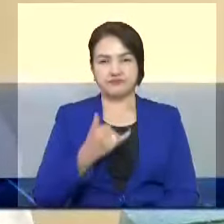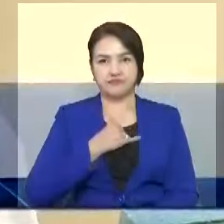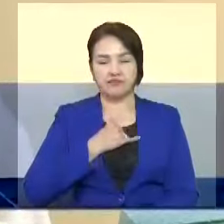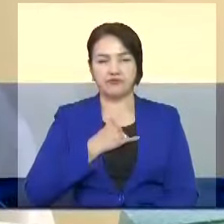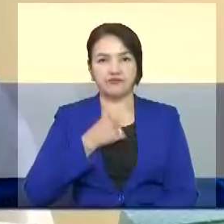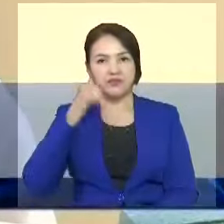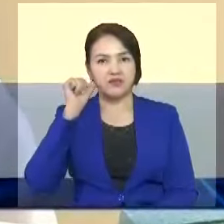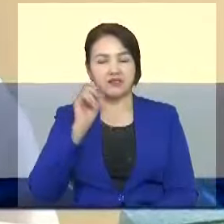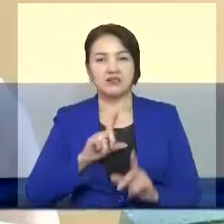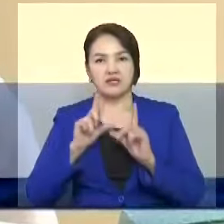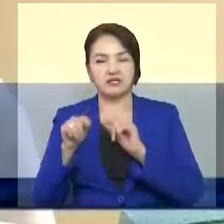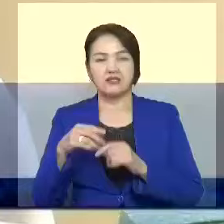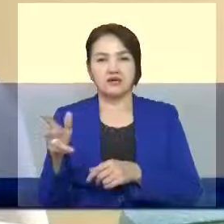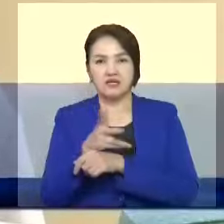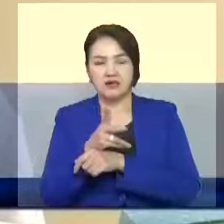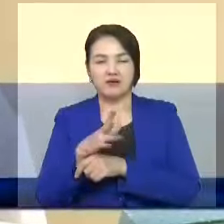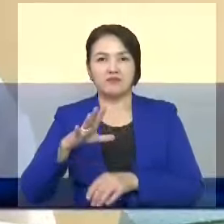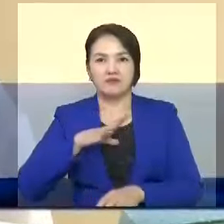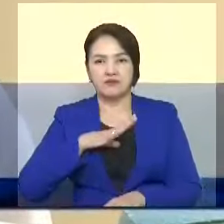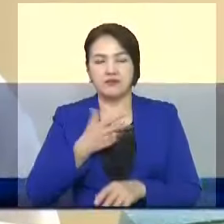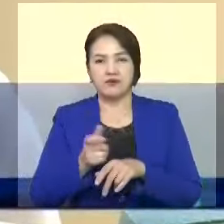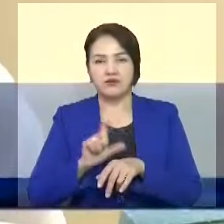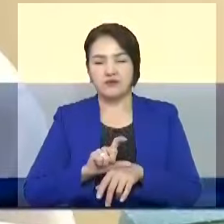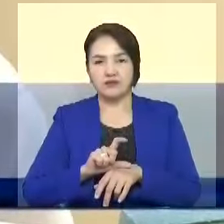Мы вчера ходили в кинотеатр, там был